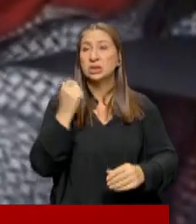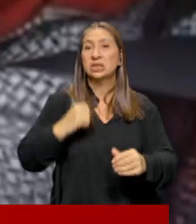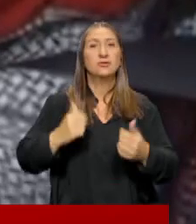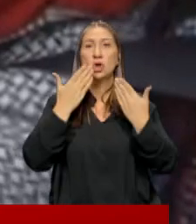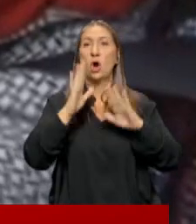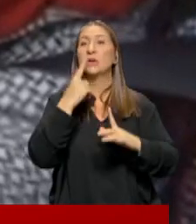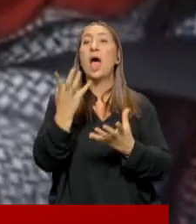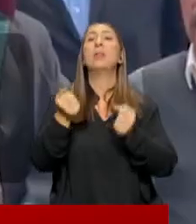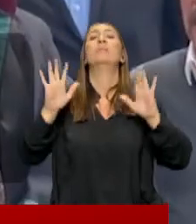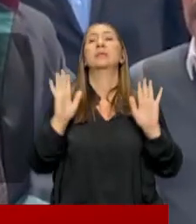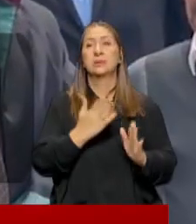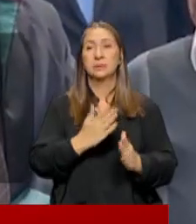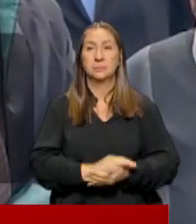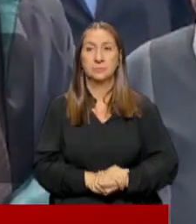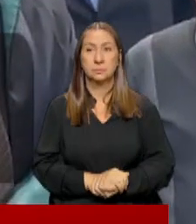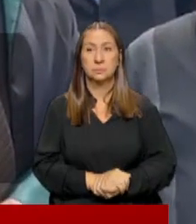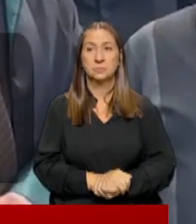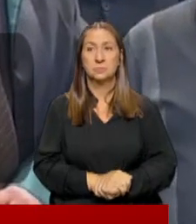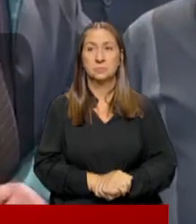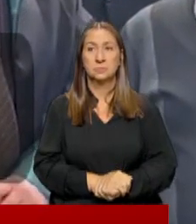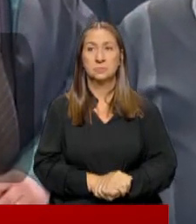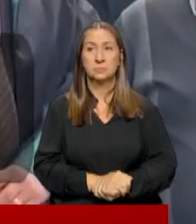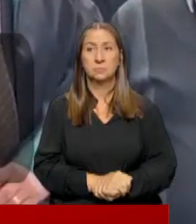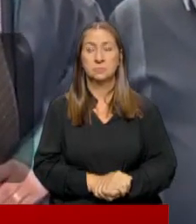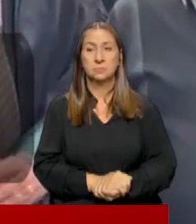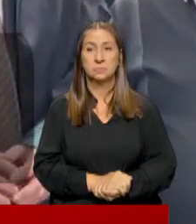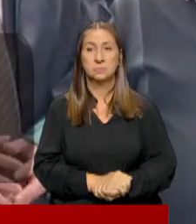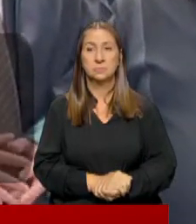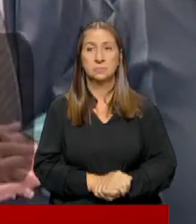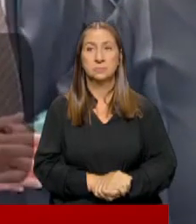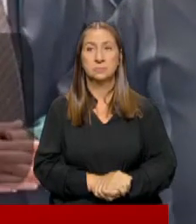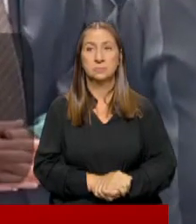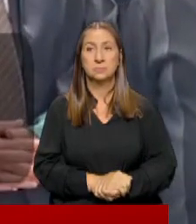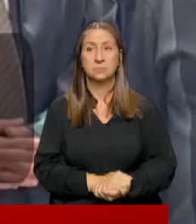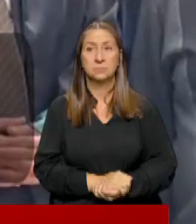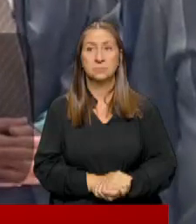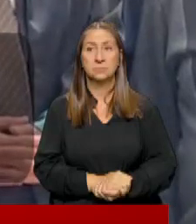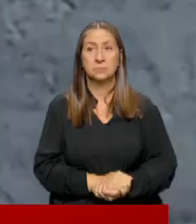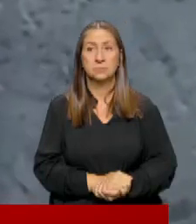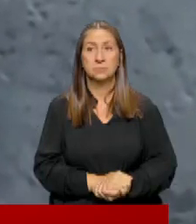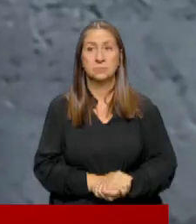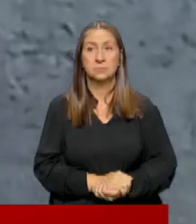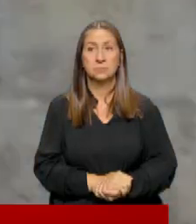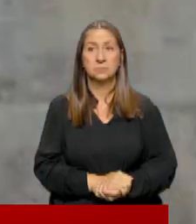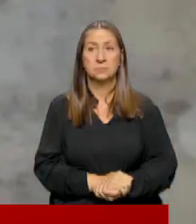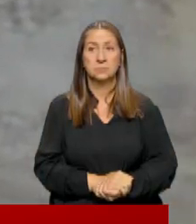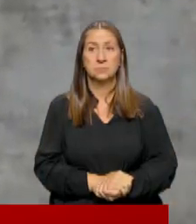savcı yok denilerek alınmadı. Türkiye'de hukuk ayaklar altına alınmıştır. Adaletin bittiği yerdeyiz.